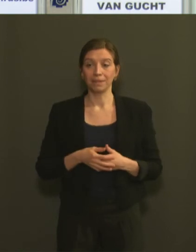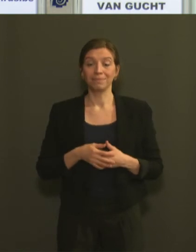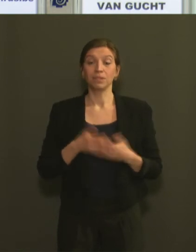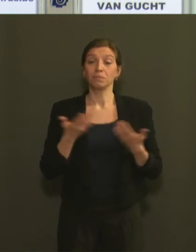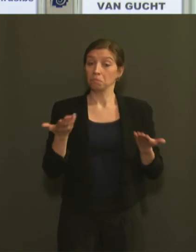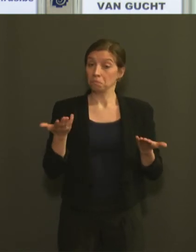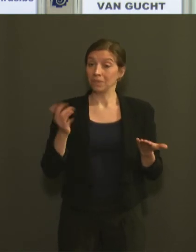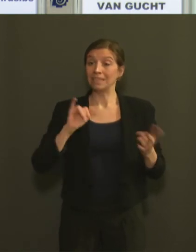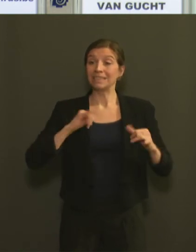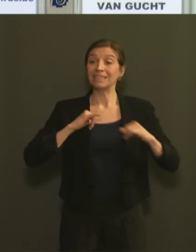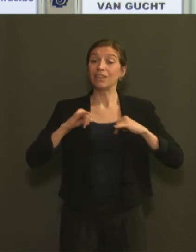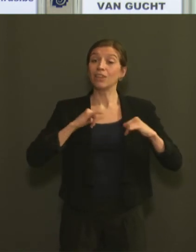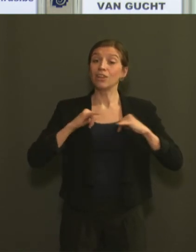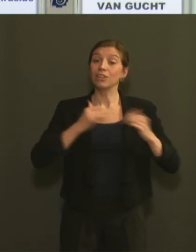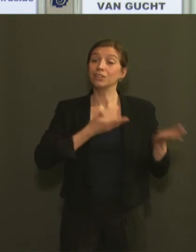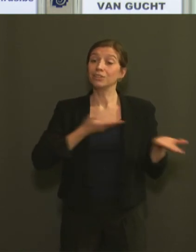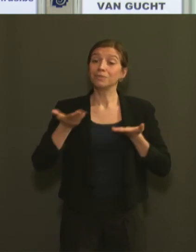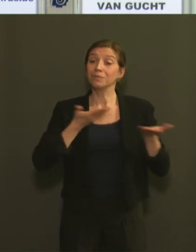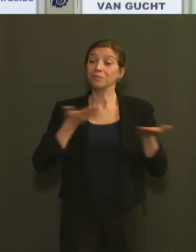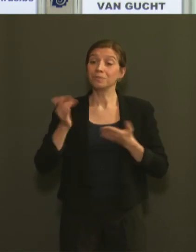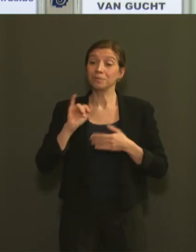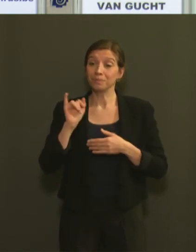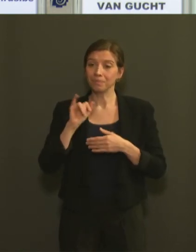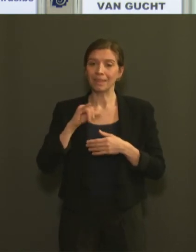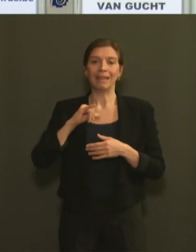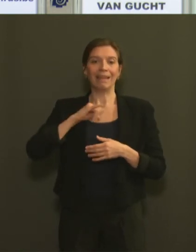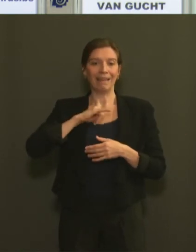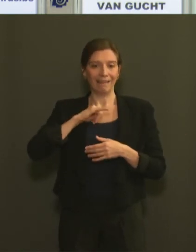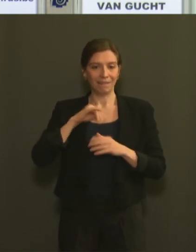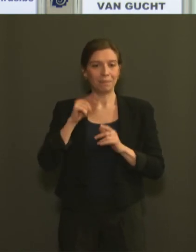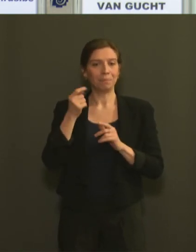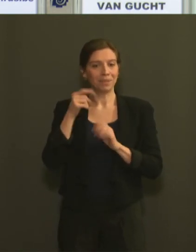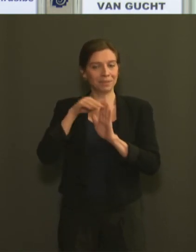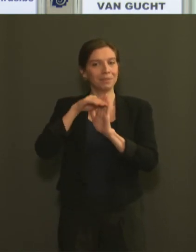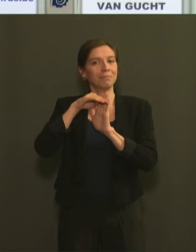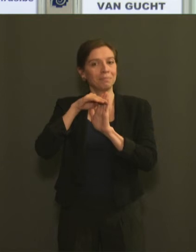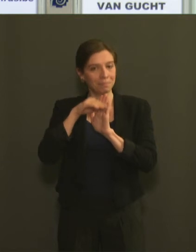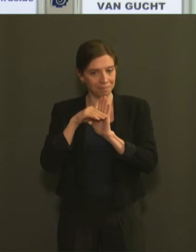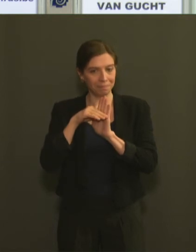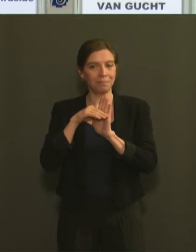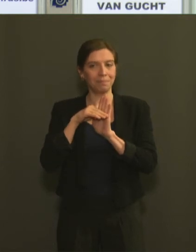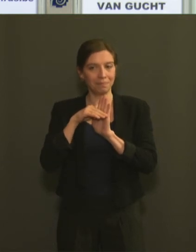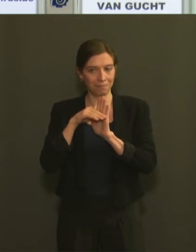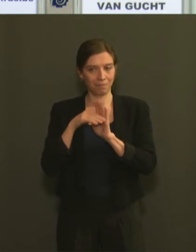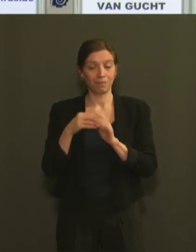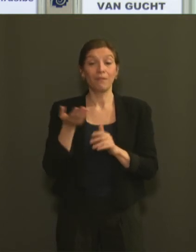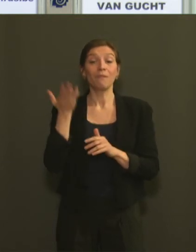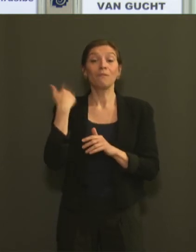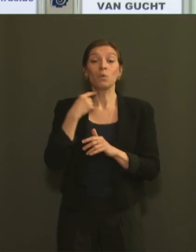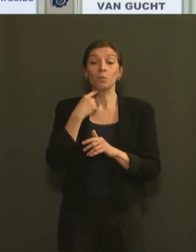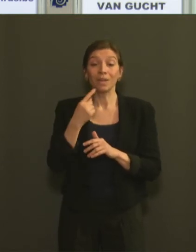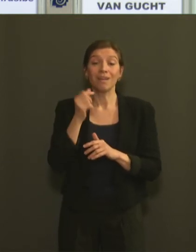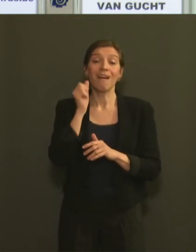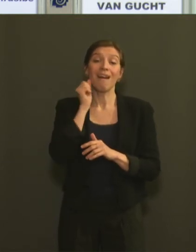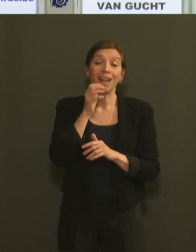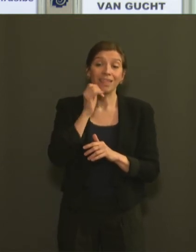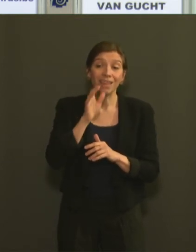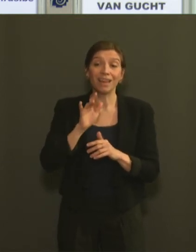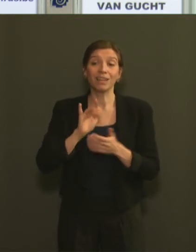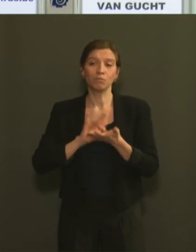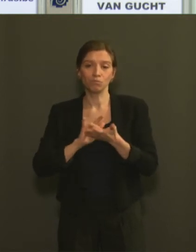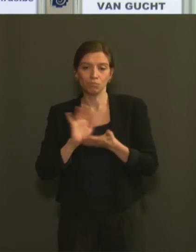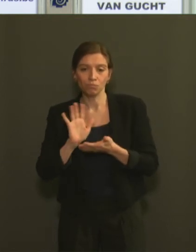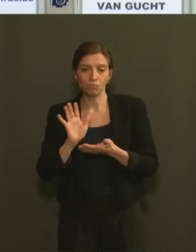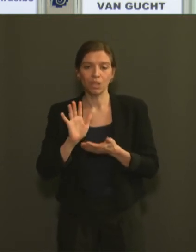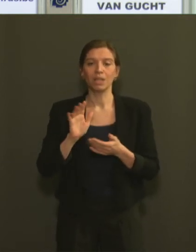les devis que barnard je me retrouve ni jeune ni vu ni connu perdre à anosy procès de la